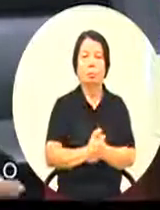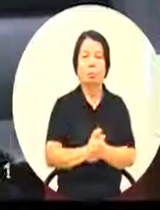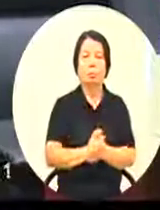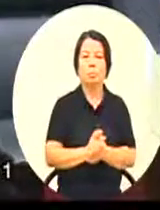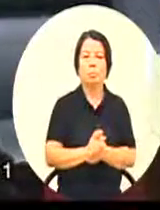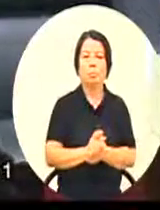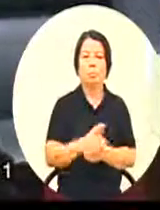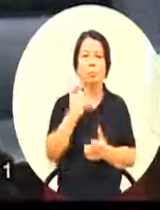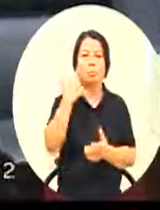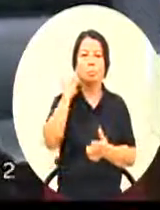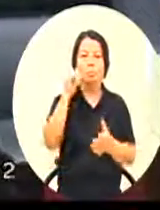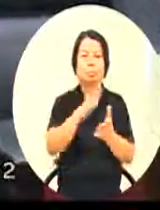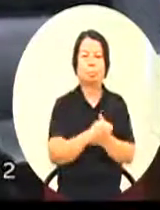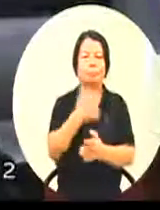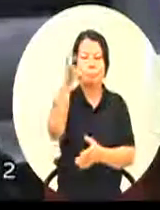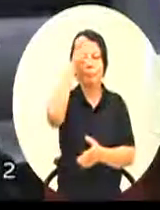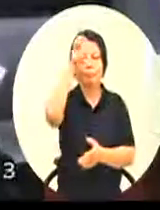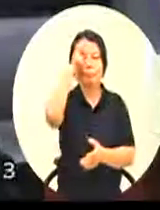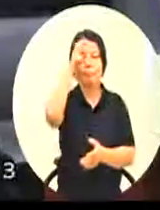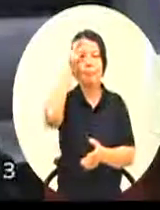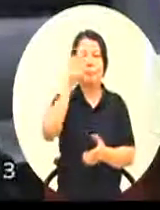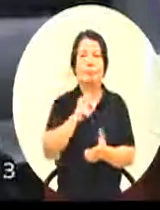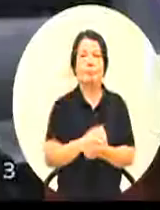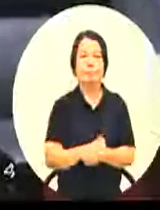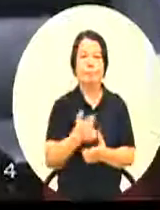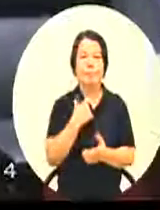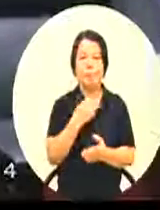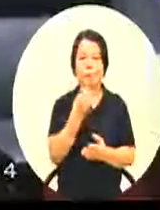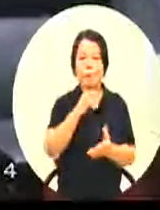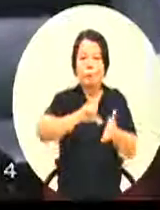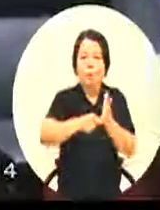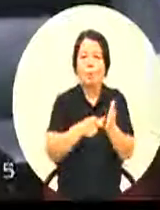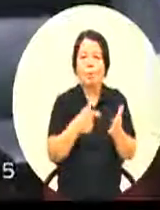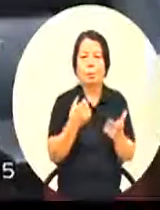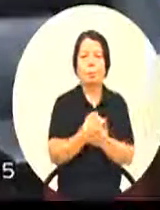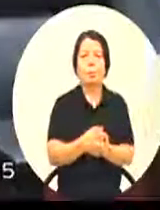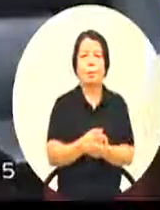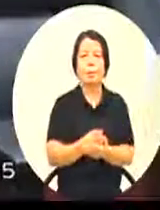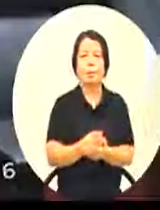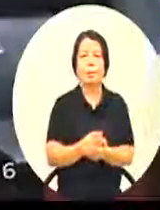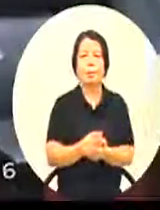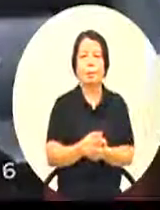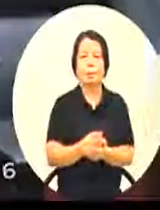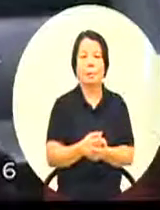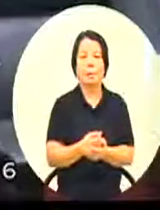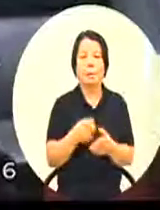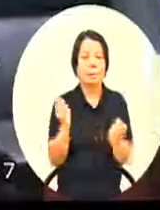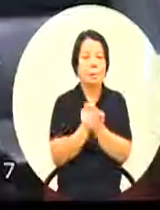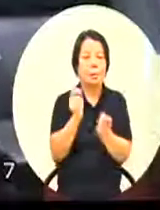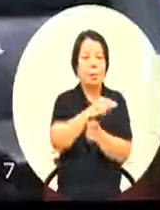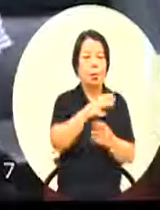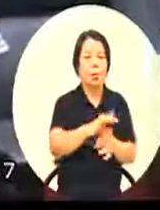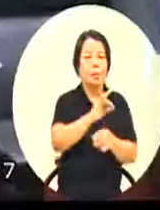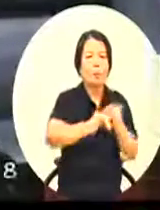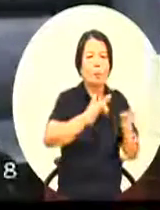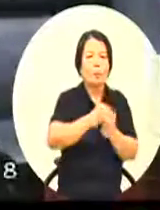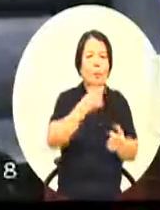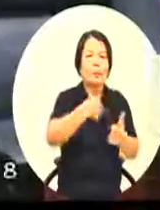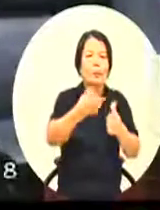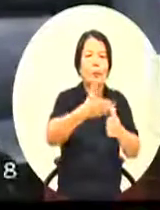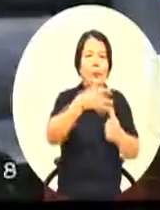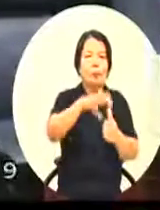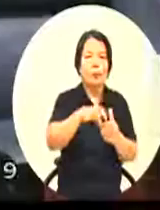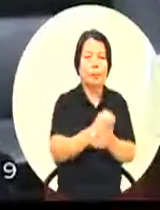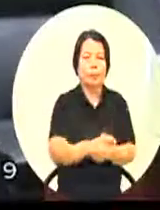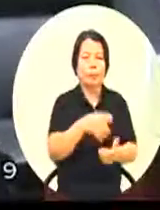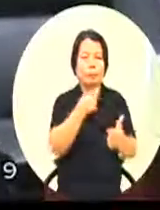常那个执着的那个时间他都不够长，所以如果我们在百年教育里面我们把它框架